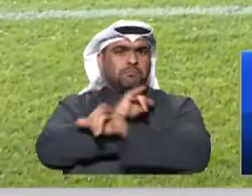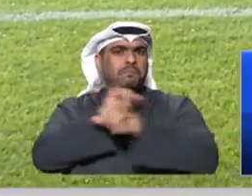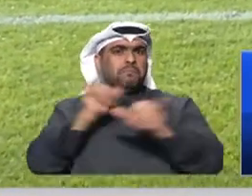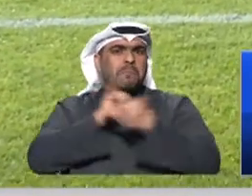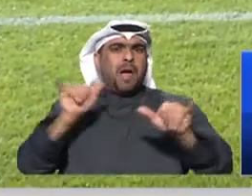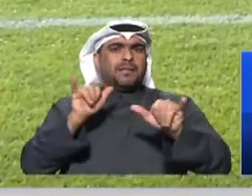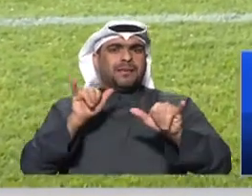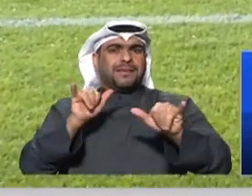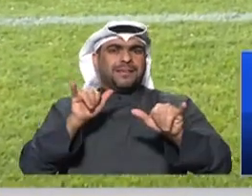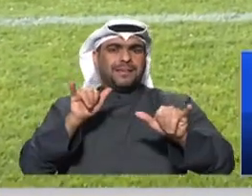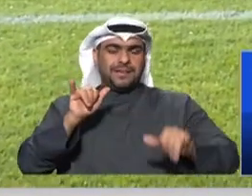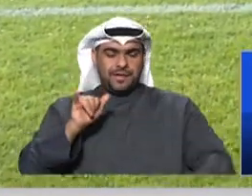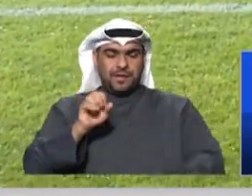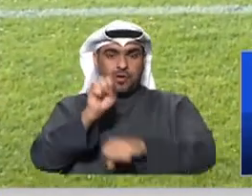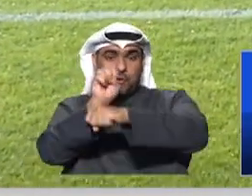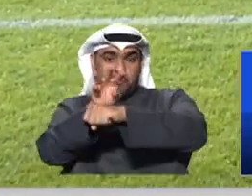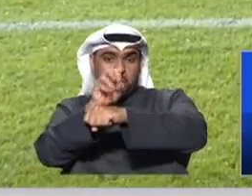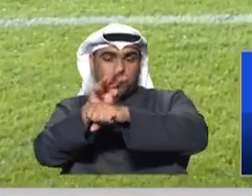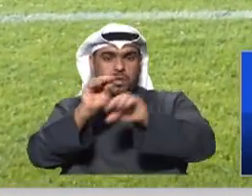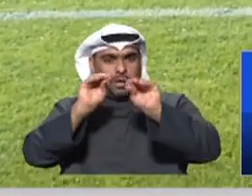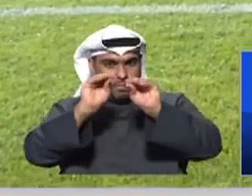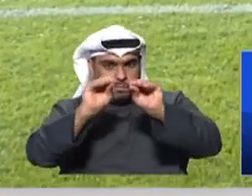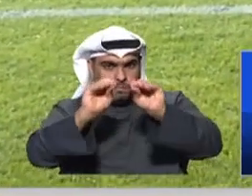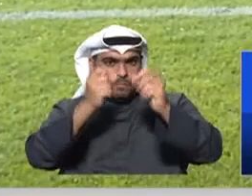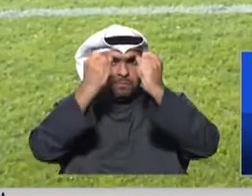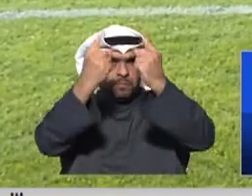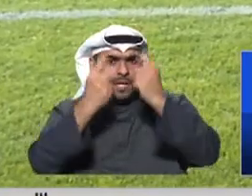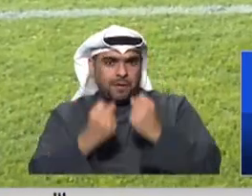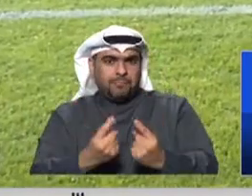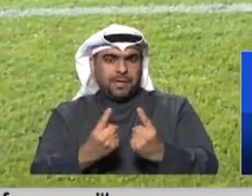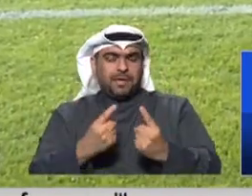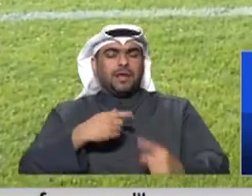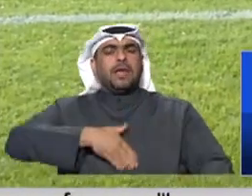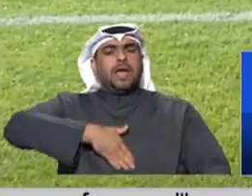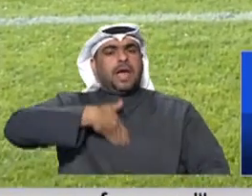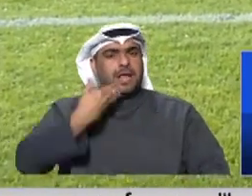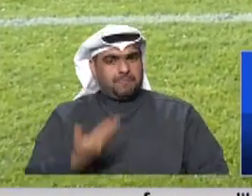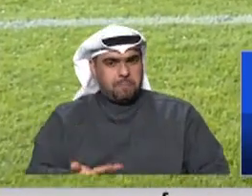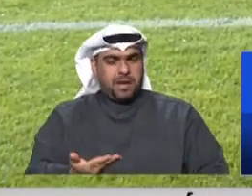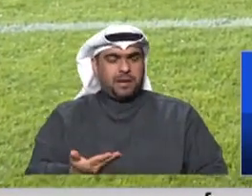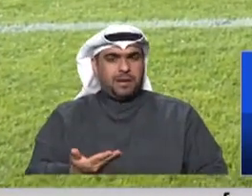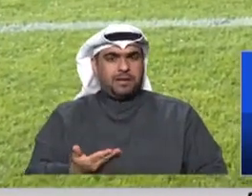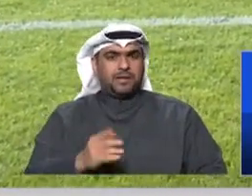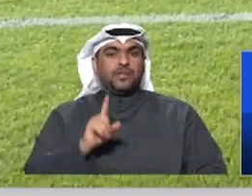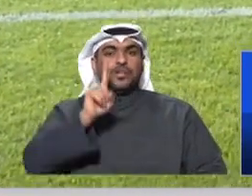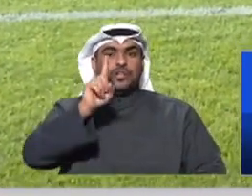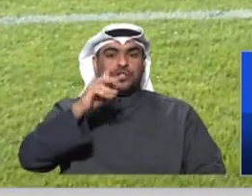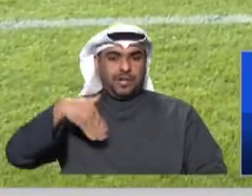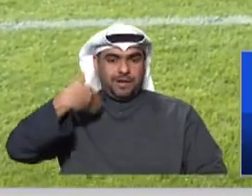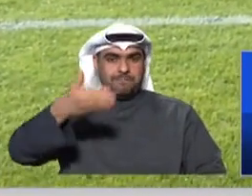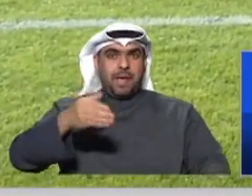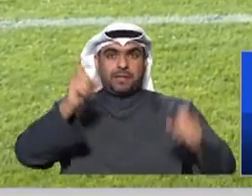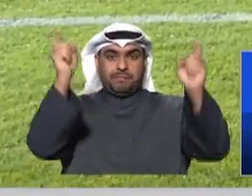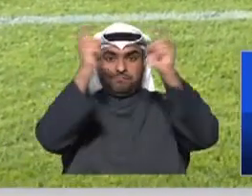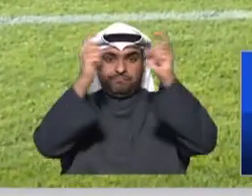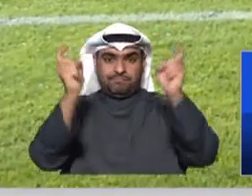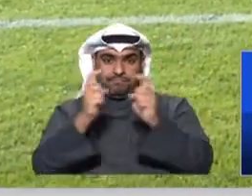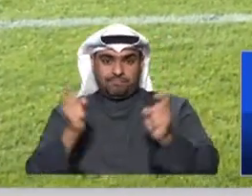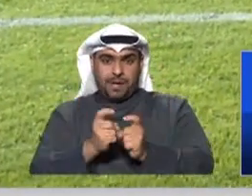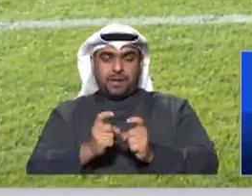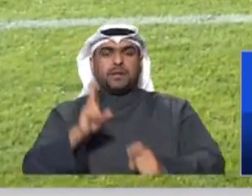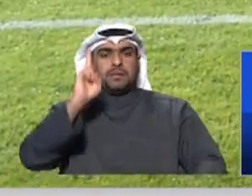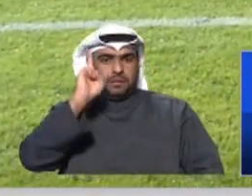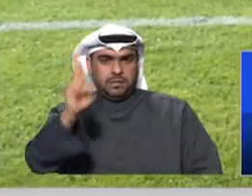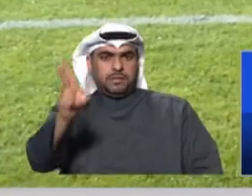فكرهم مع المدرب. نتمنى إن شاء الله أن بعد هالمباراة هذه إن شاء الله أن نواصل ونكون